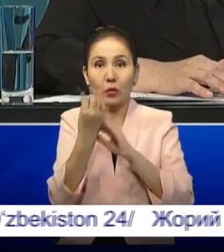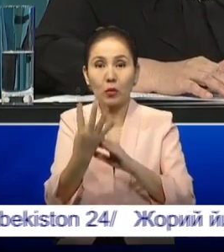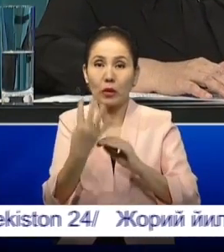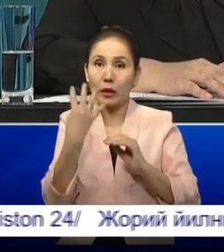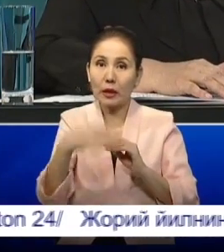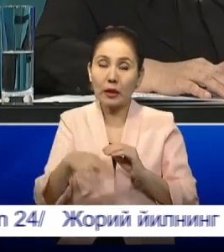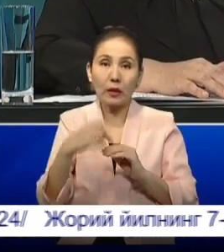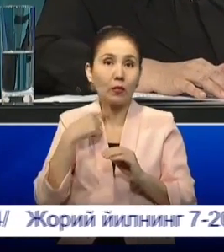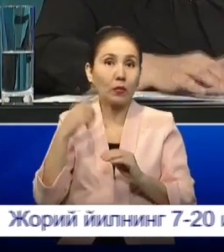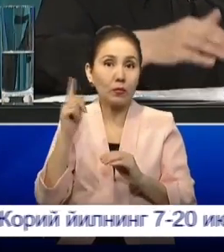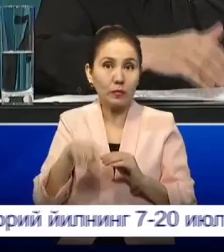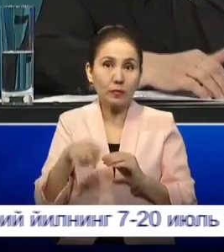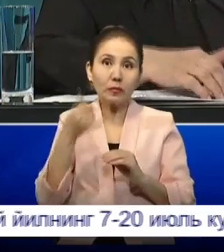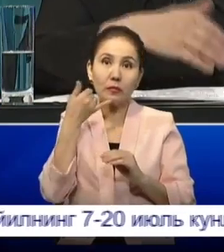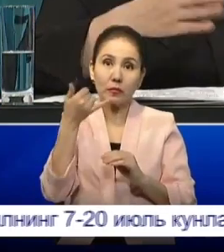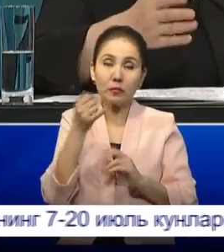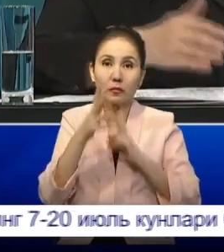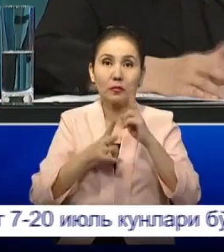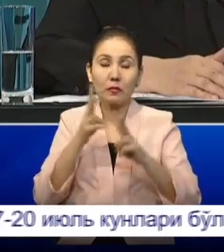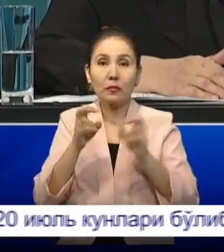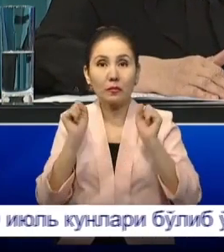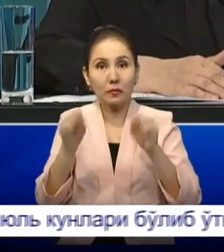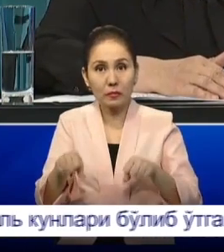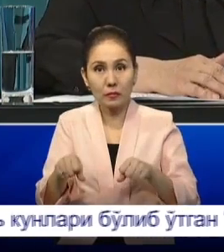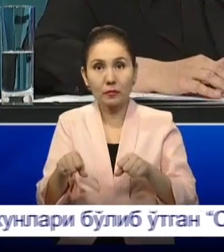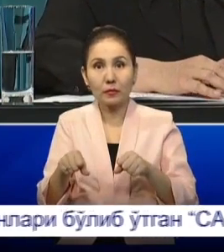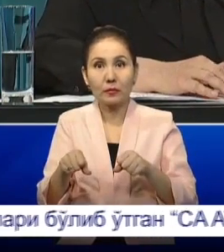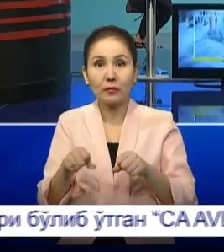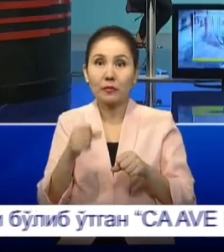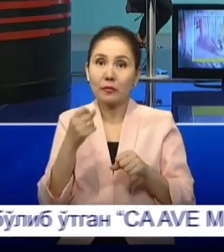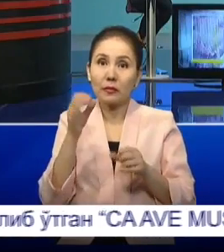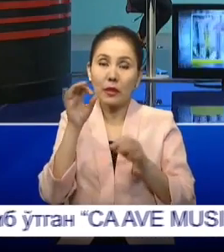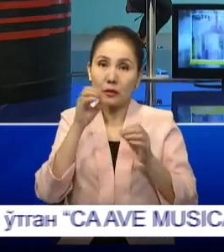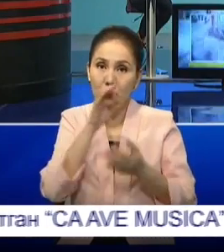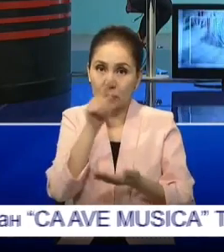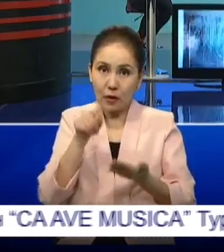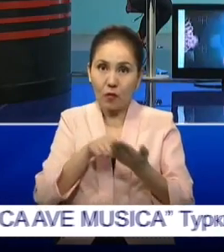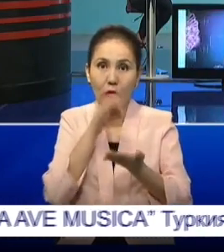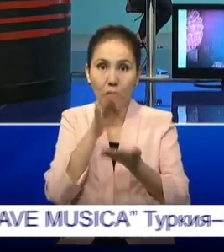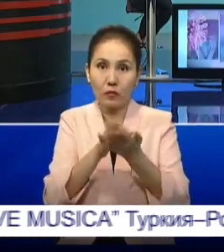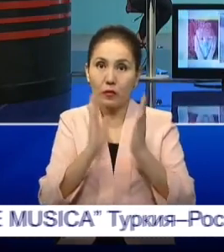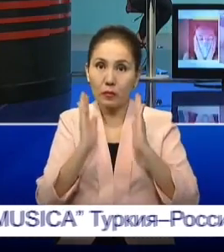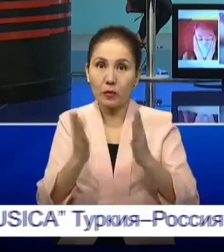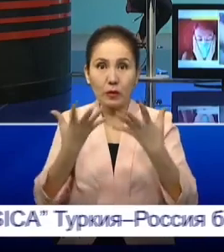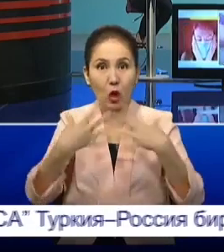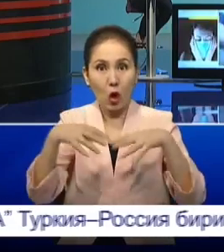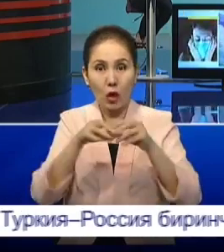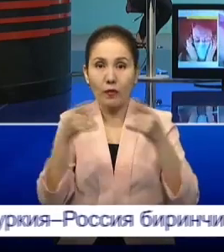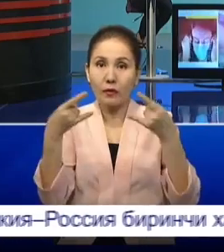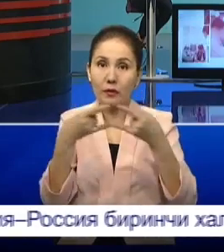71-214-13-72-71-214-14-40 телефон рақамлари орқали муроҷиат қилиши мумкин. Ҳеч бир савол эътиборсиз қолдирилмайди. Oilaviy